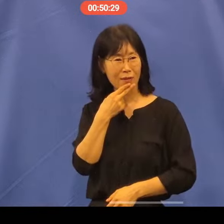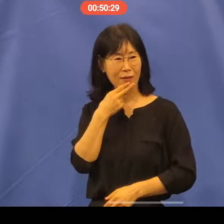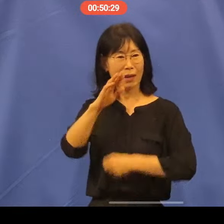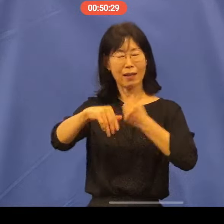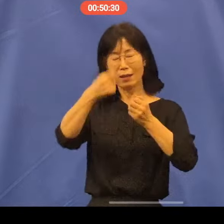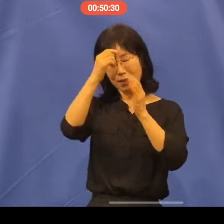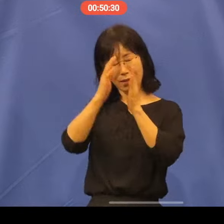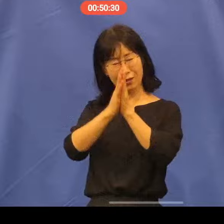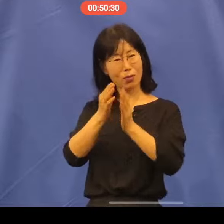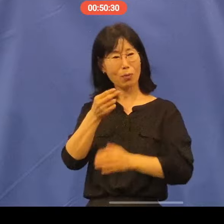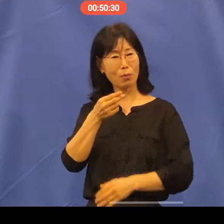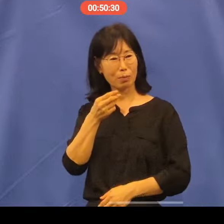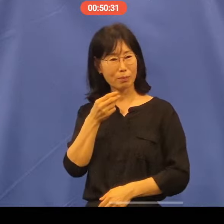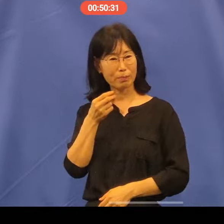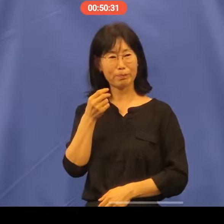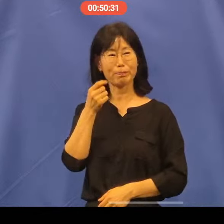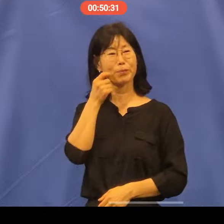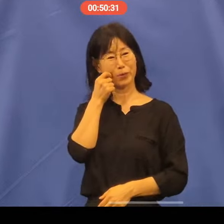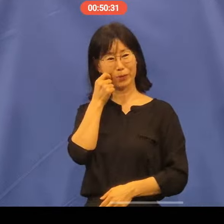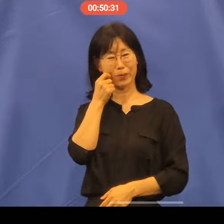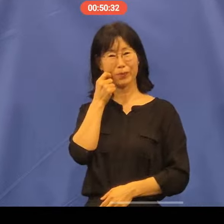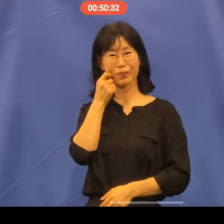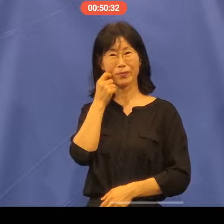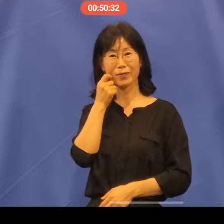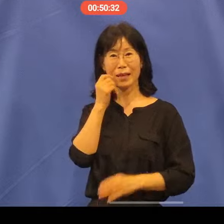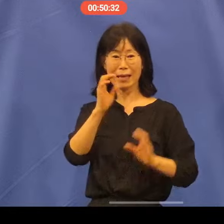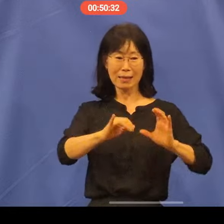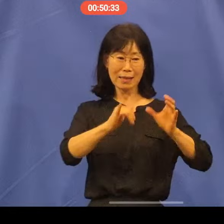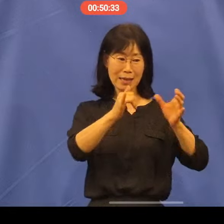보이는 세계보다 더 광대하다는 걸 알아요.